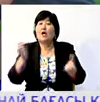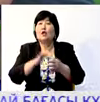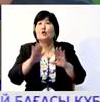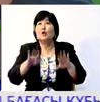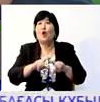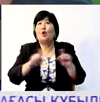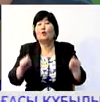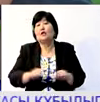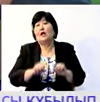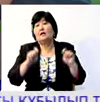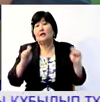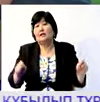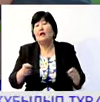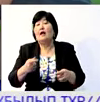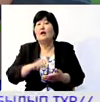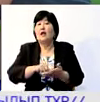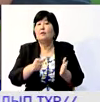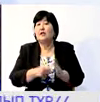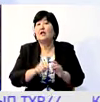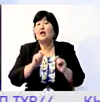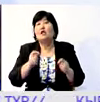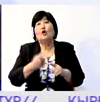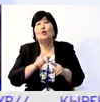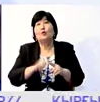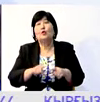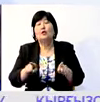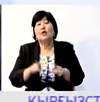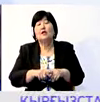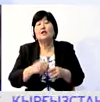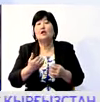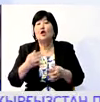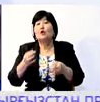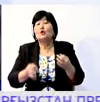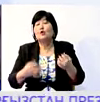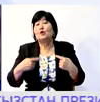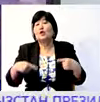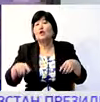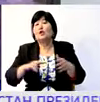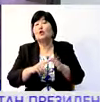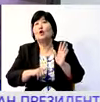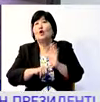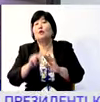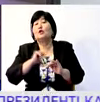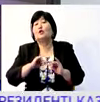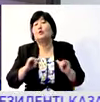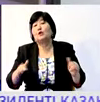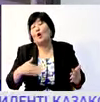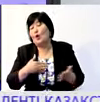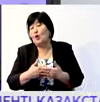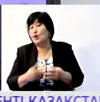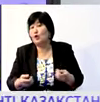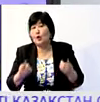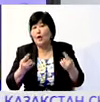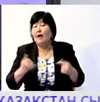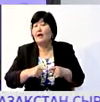орталықтары, фронт-офистер, медиация кабинеттері ашылды. Бұл ретте түнгі сот, виртуалды сот пилоттық жобаларының жұмысты жетілдіруде үлесі зор.